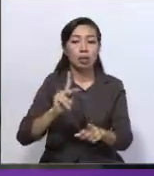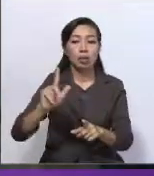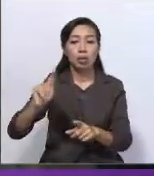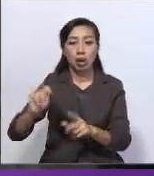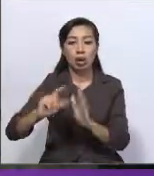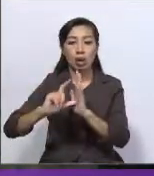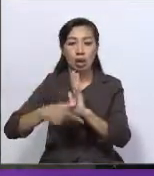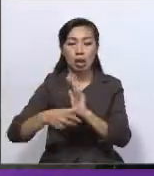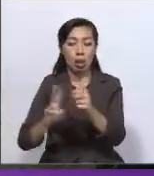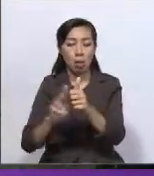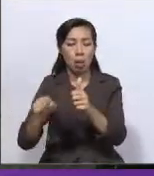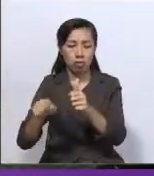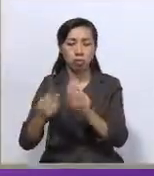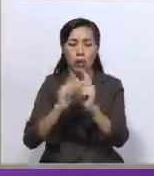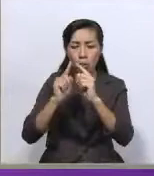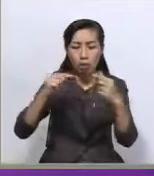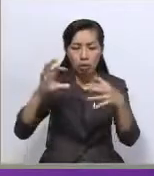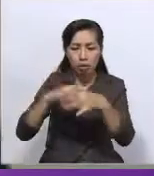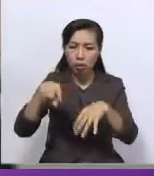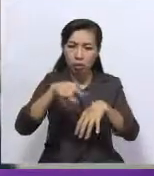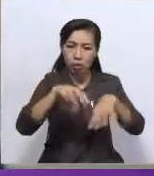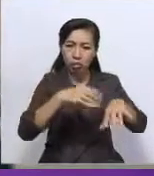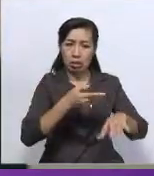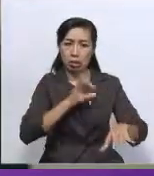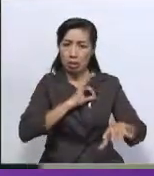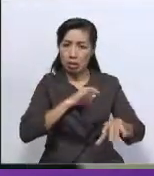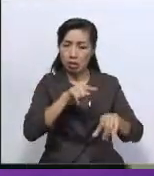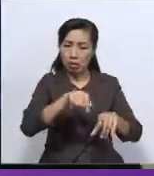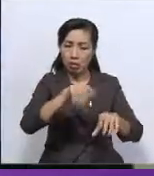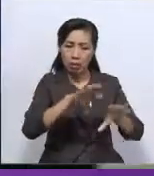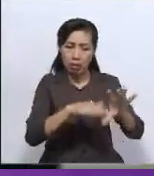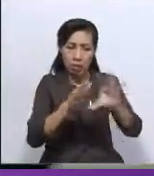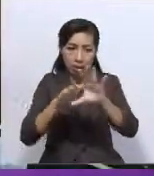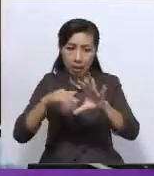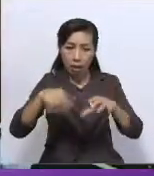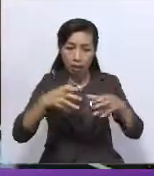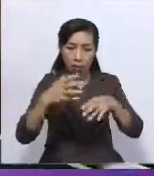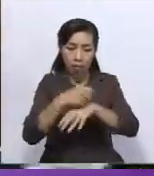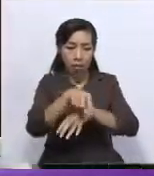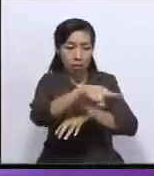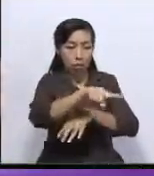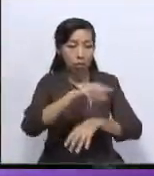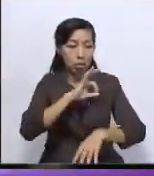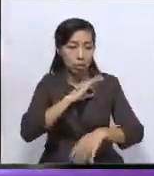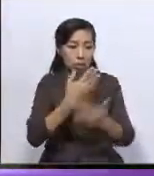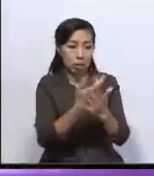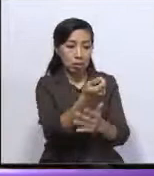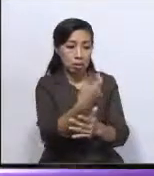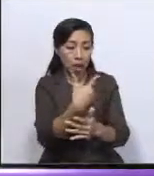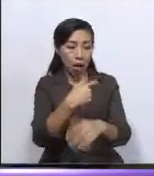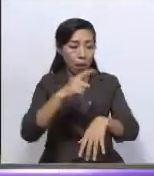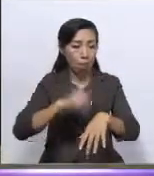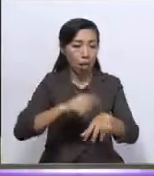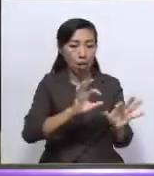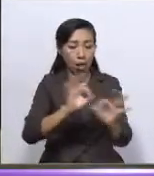ต.ถึงประเด็นปัญหาการจ่ายเงินสมาชิกพรรคการเมืองในกรณีที่สมาชิกพรรคไม่สามารถจ่ายได้ทันภายใน30